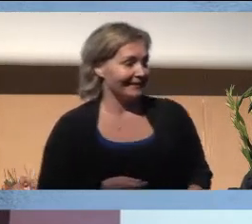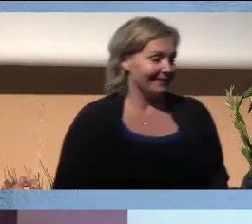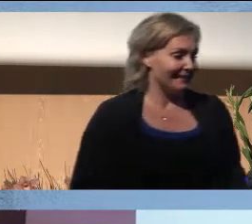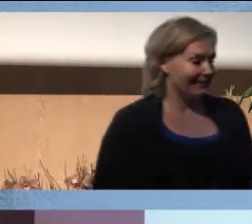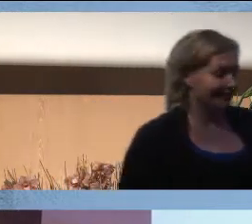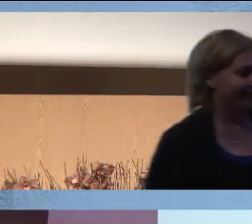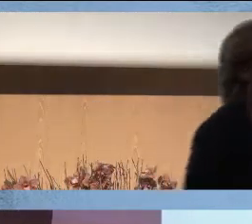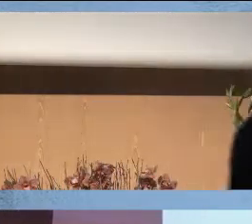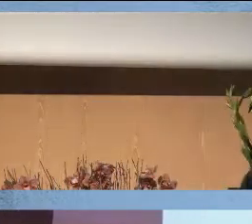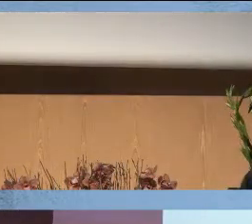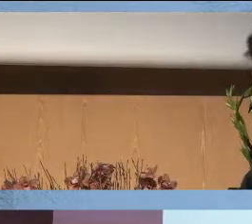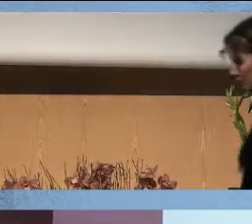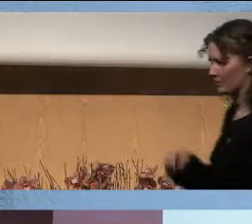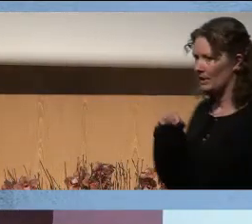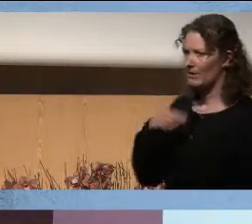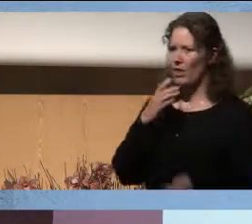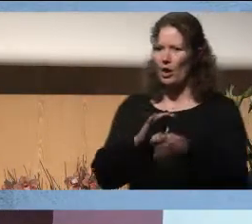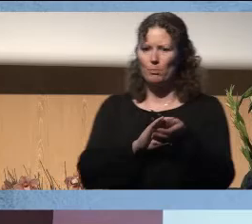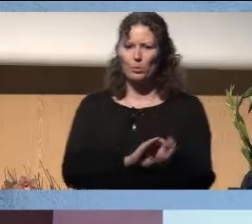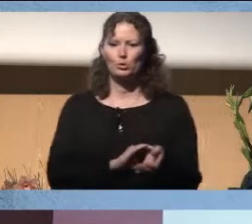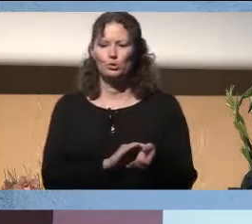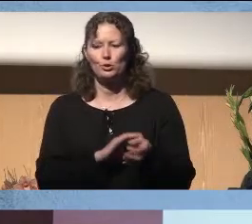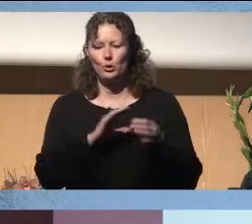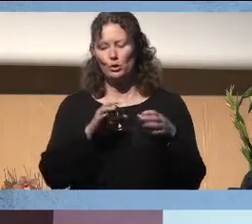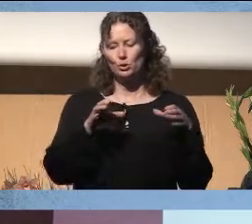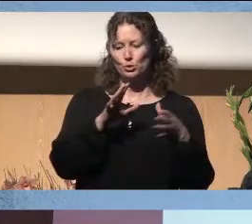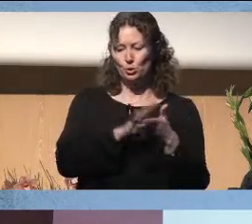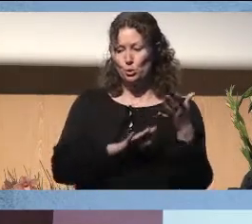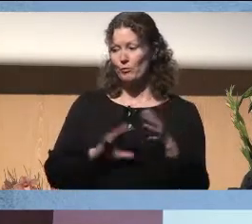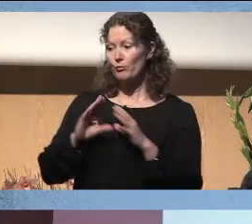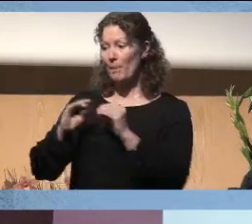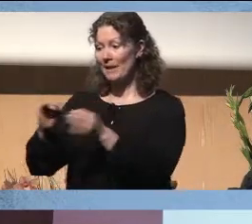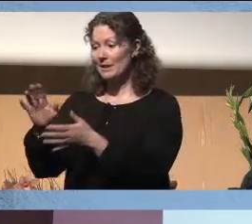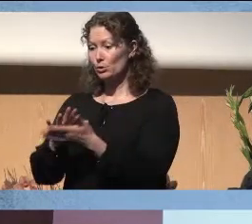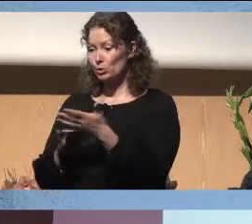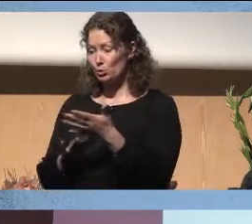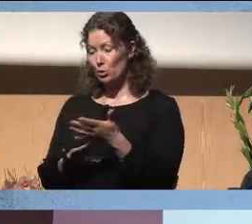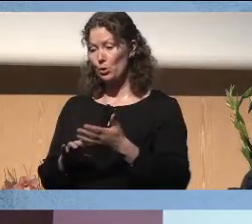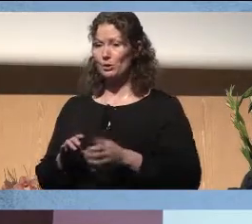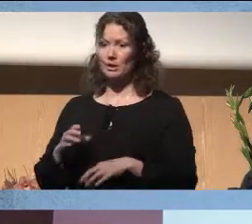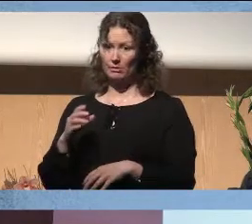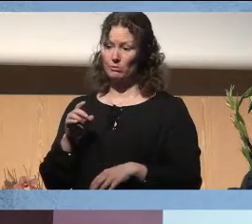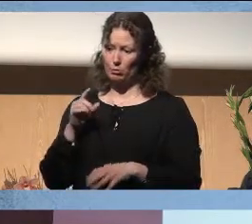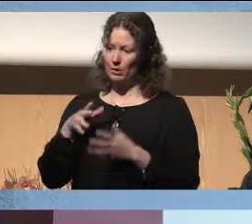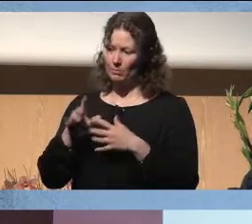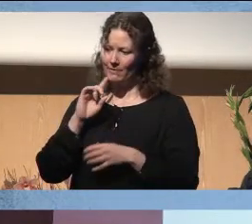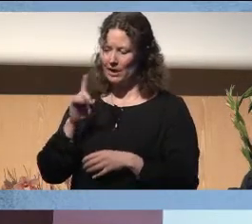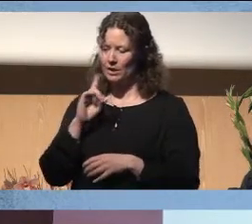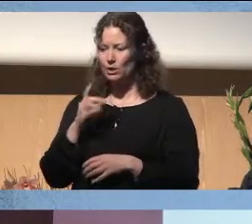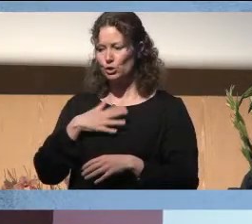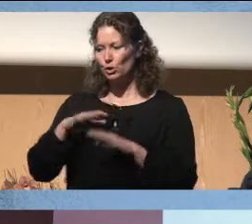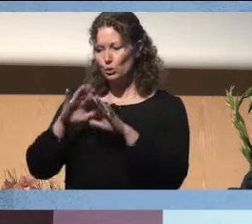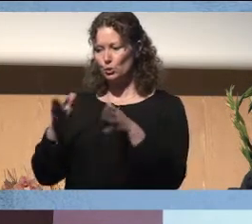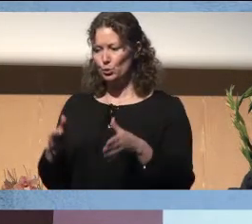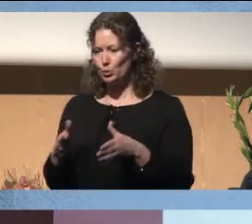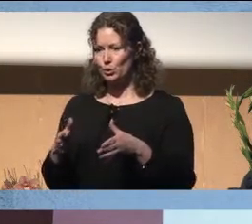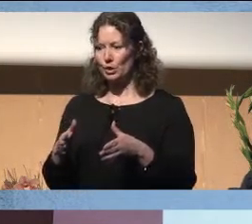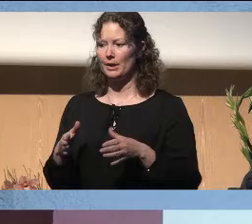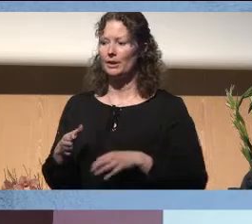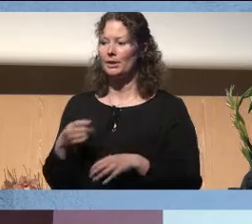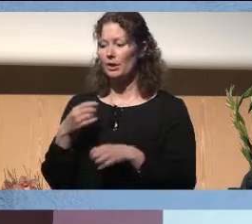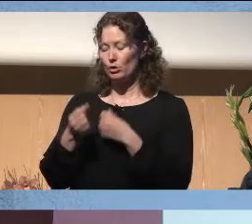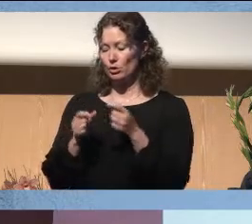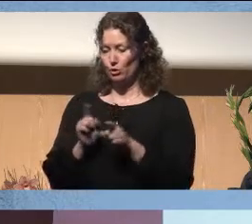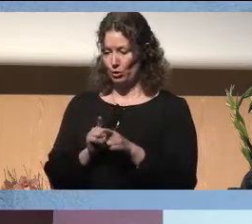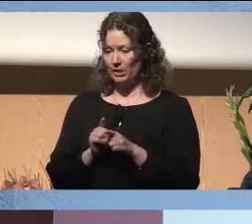Det var pulsstrukturen. Förbättringsstrukturen då, ytterst kort. Det här pågår överallt i sjukhuset varje dag. Ja, den går till ytterst kort på det här